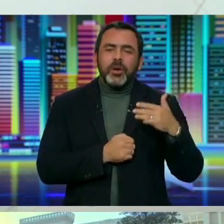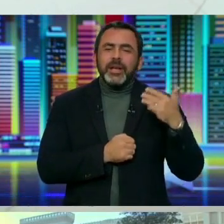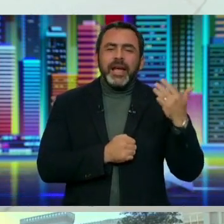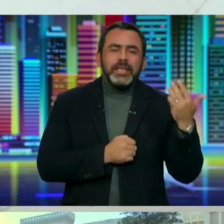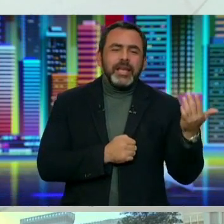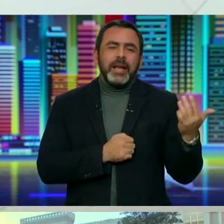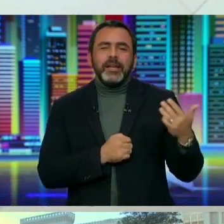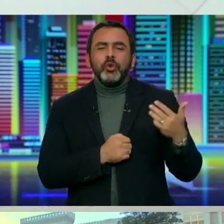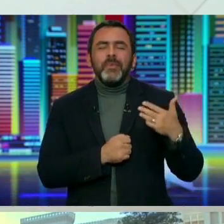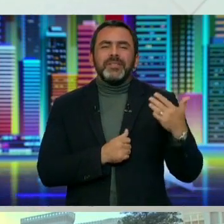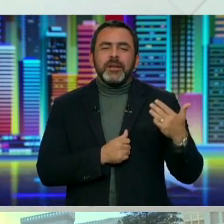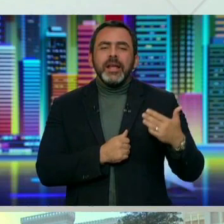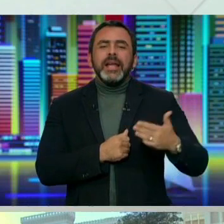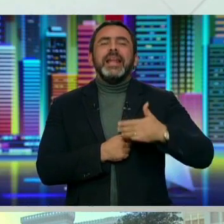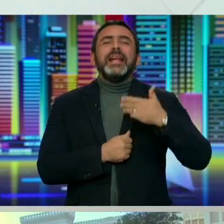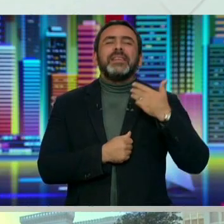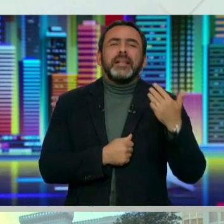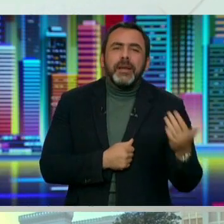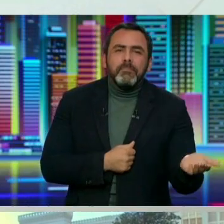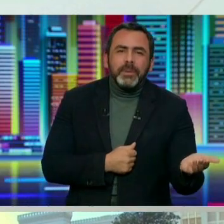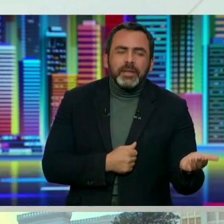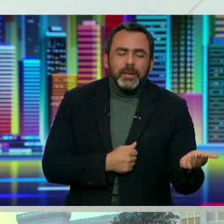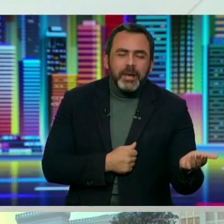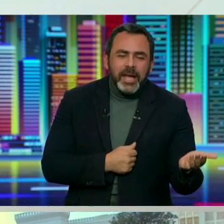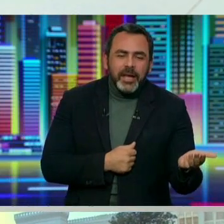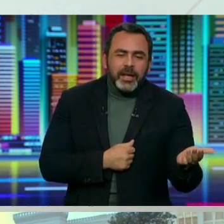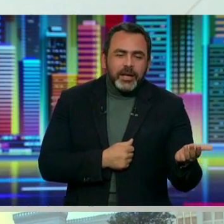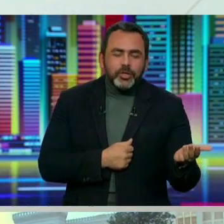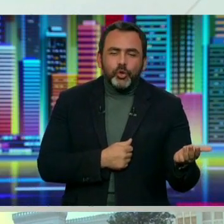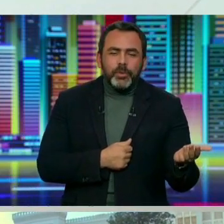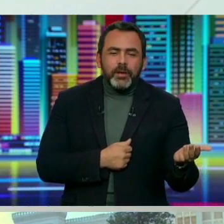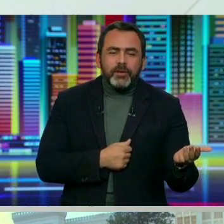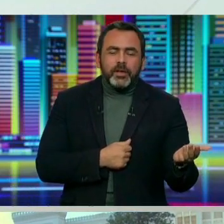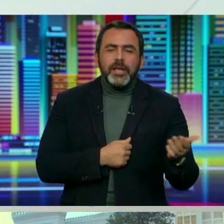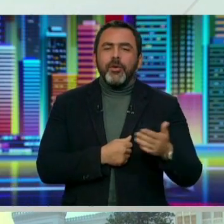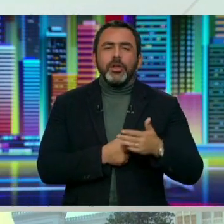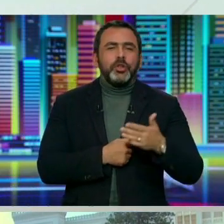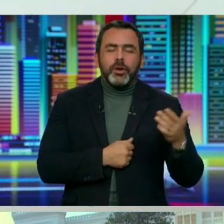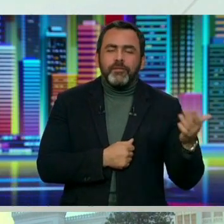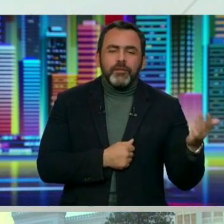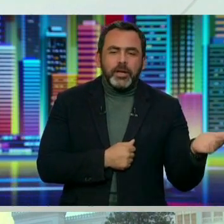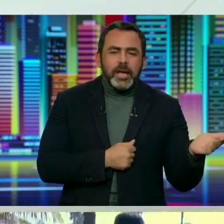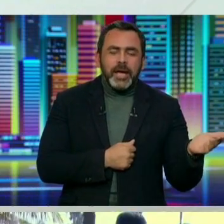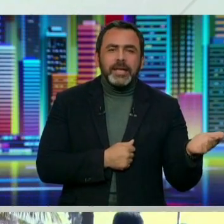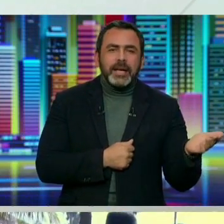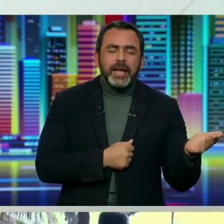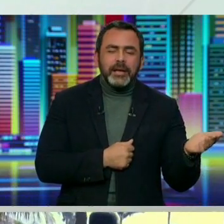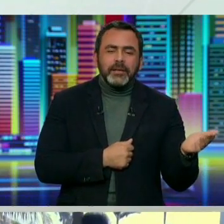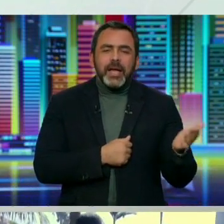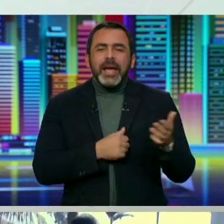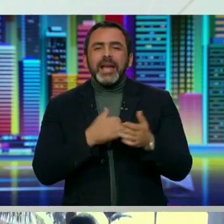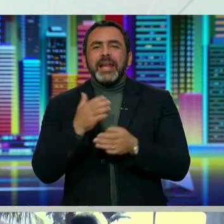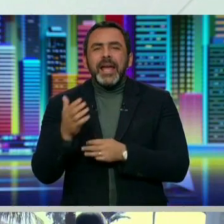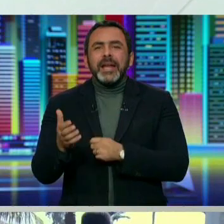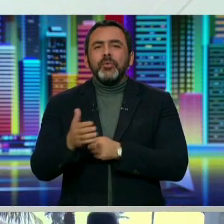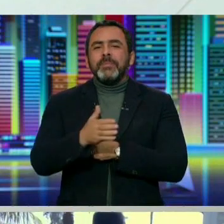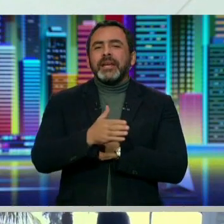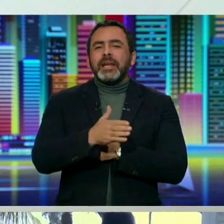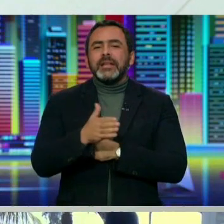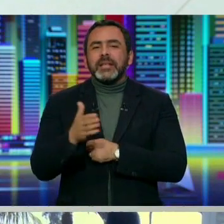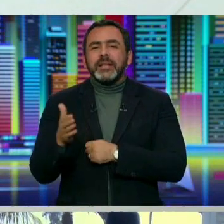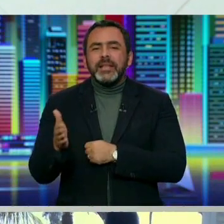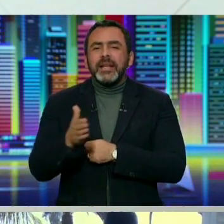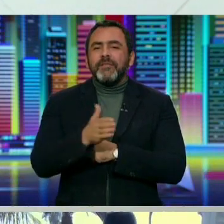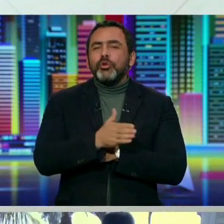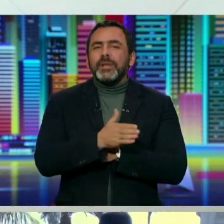صحيح وغير حقيقي عن أنه مصر لا تهتم بالتنمية للشعوب الإفريقية وللدول الإفريقية أيا كانت. الآن